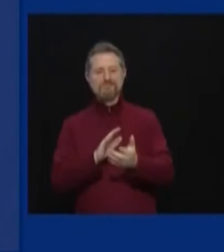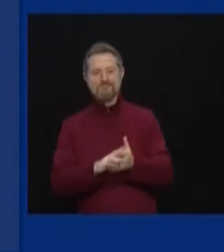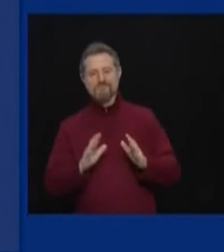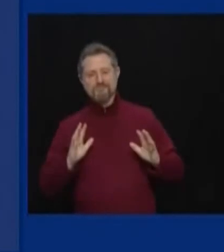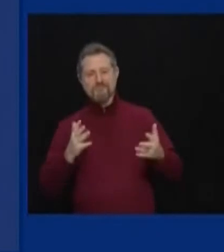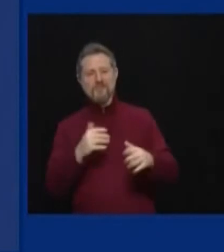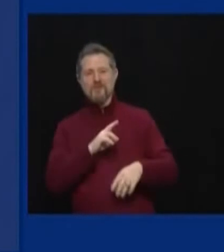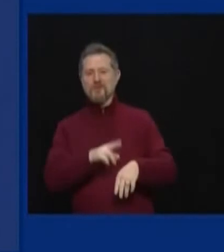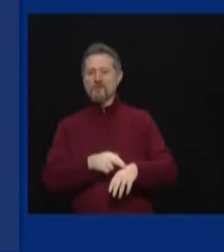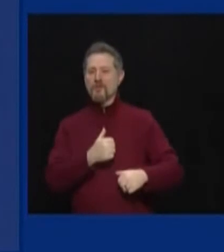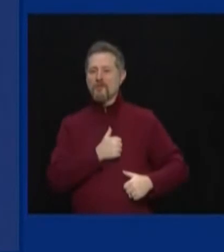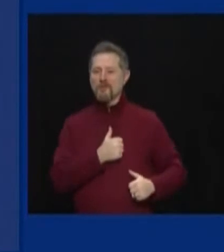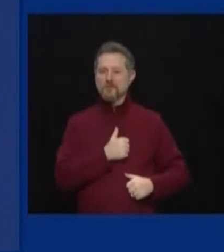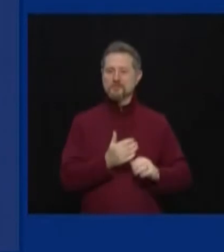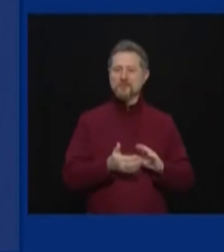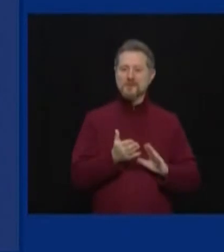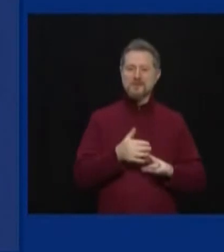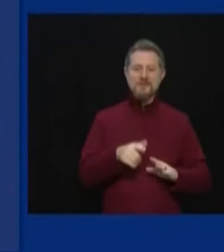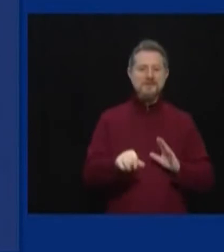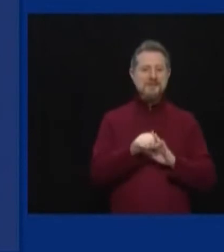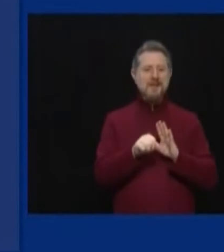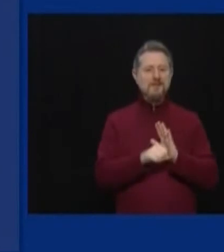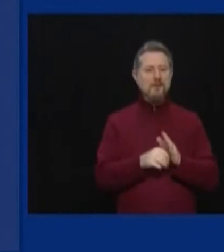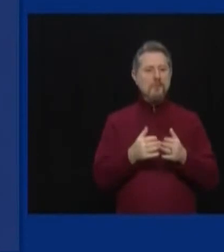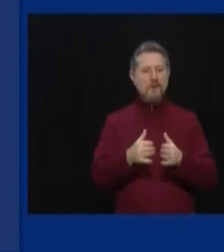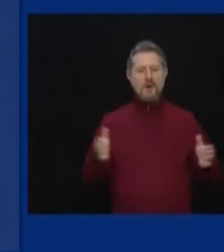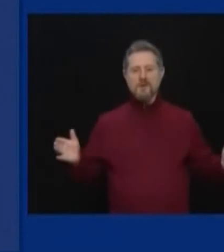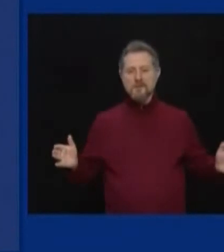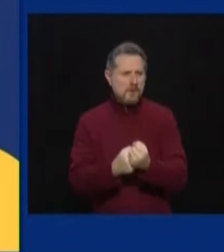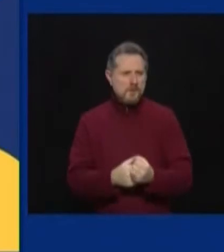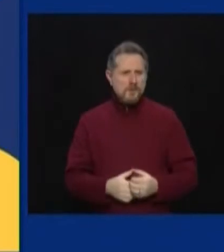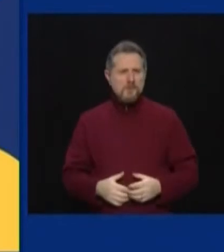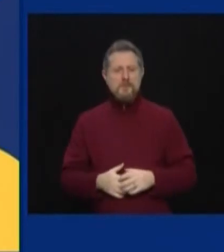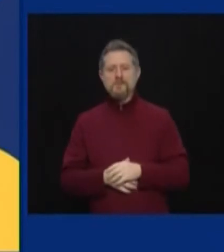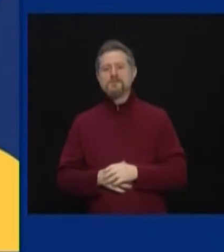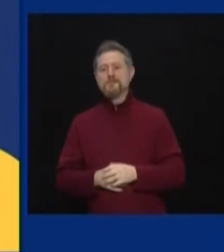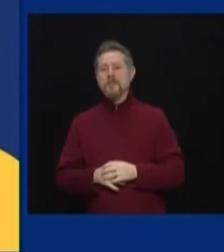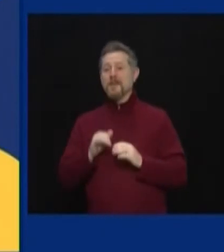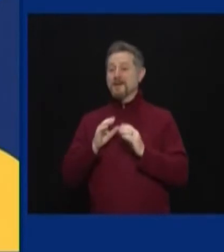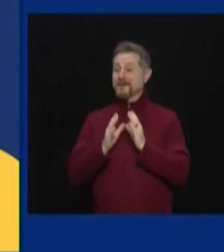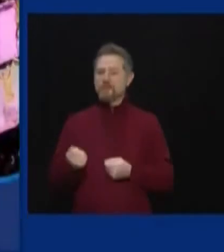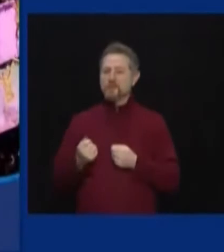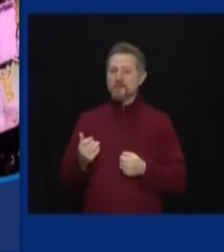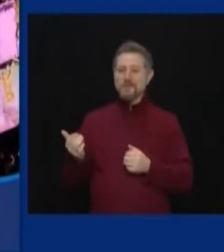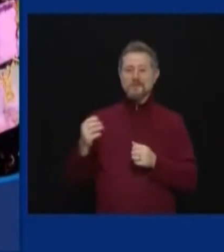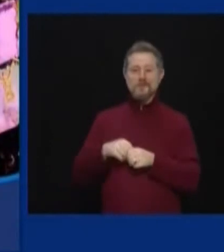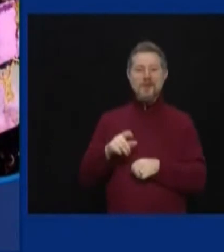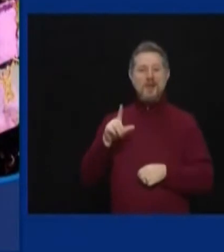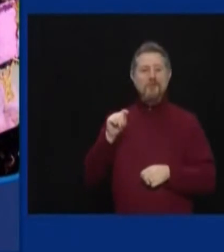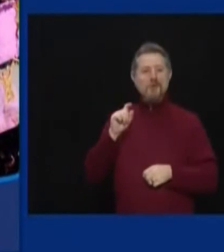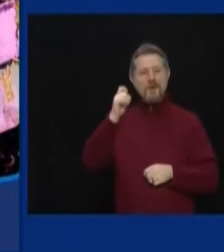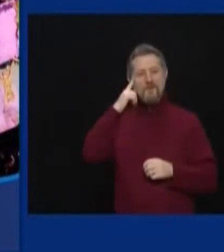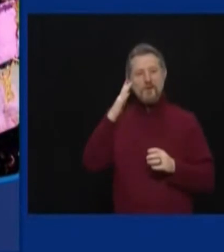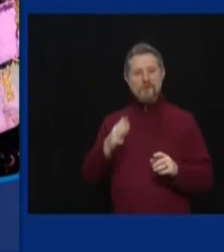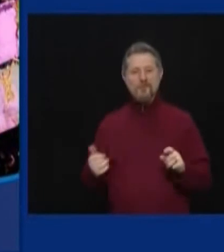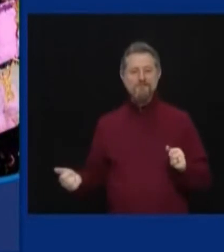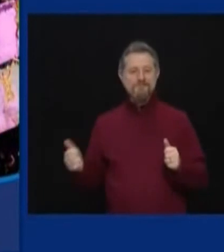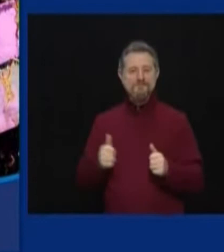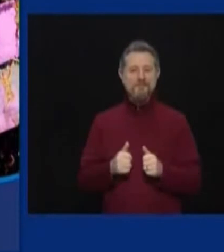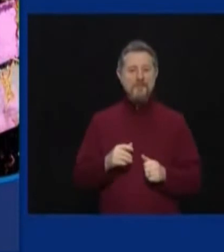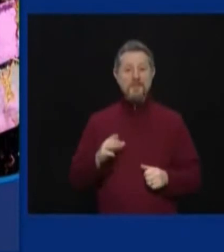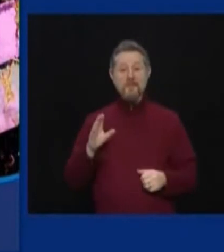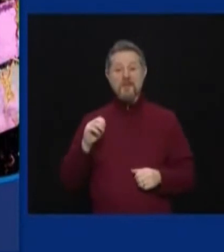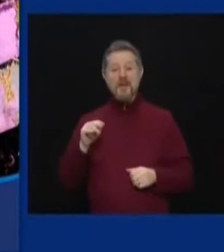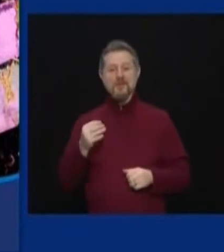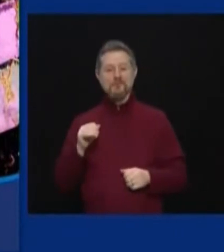鉴于 Omicron 来势汹汹，州内新冠加强针接种次数大幅上升近50%，霍楚再次呼吁合